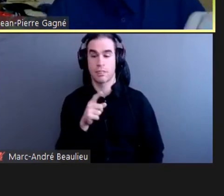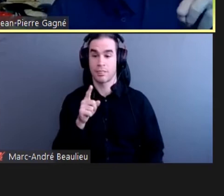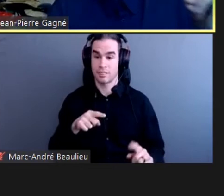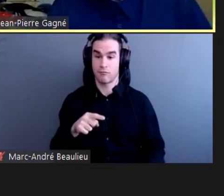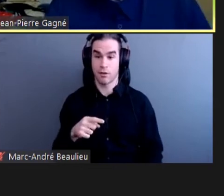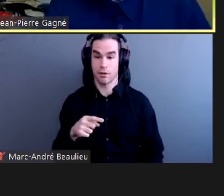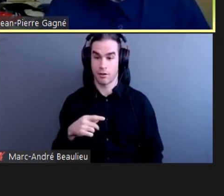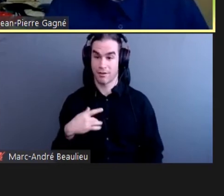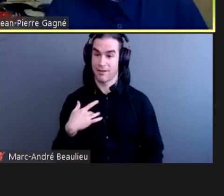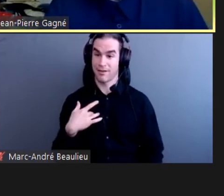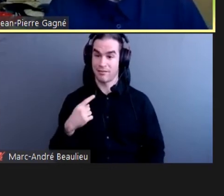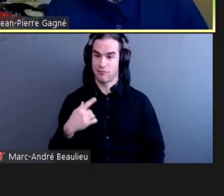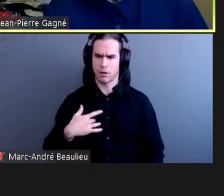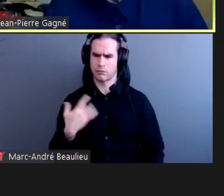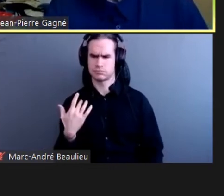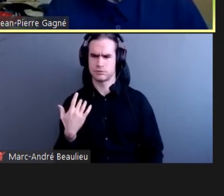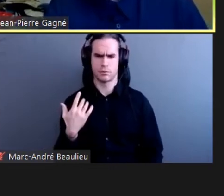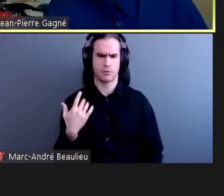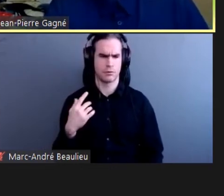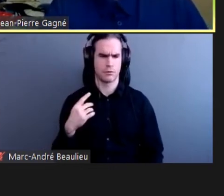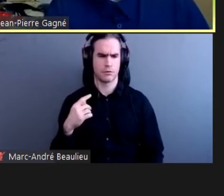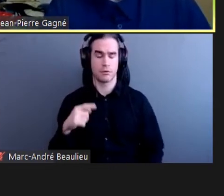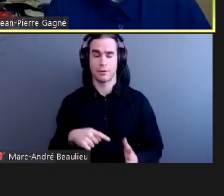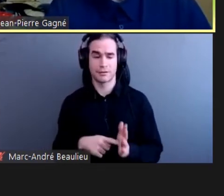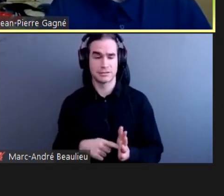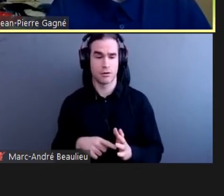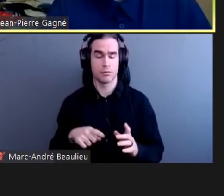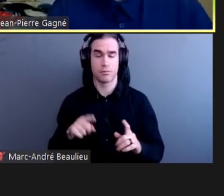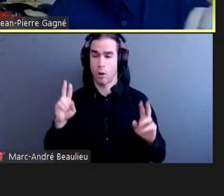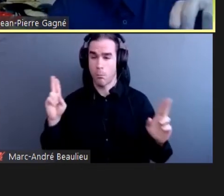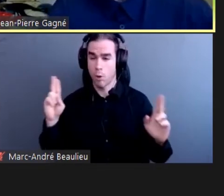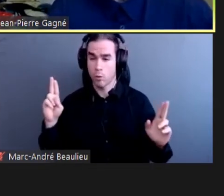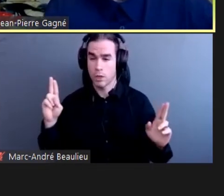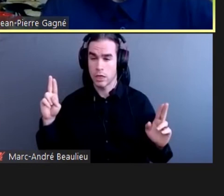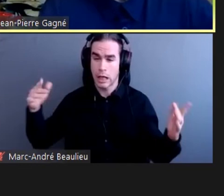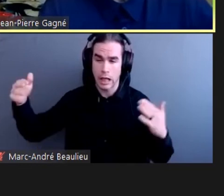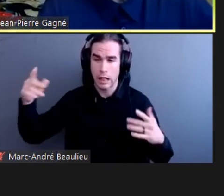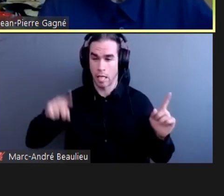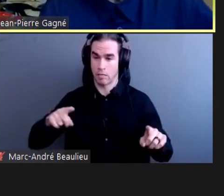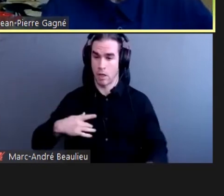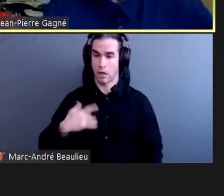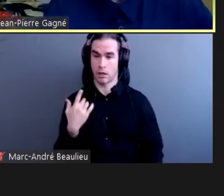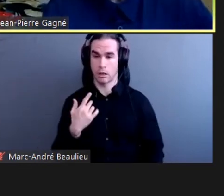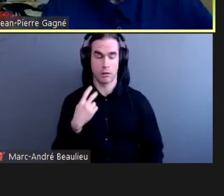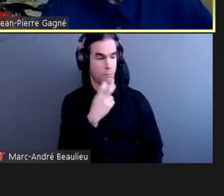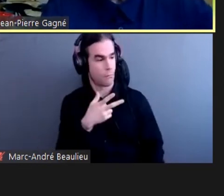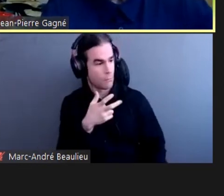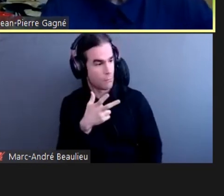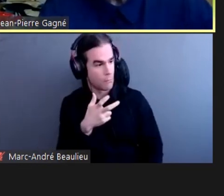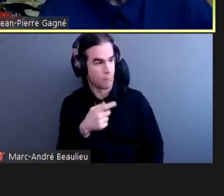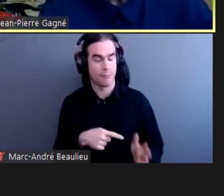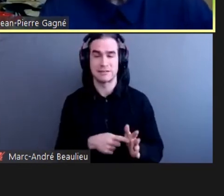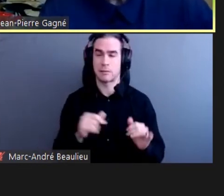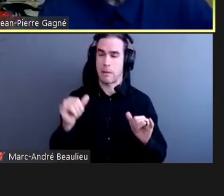non, quand on est dans des milieux bruyants ou ces difficultés à entendre, on fait de la lecture labiale. Si vous êtes jeune et vous allez dans des